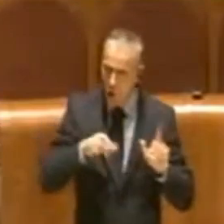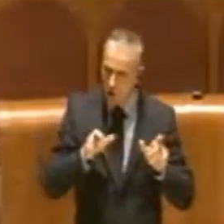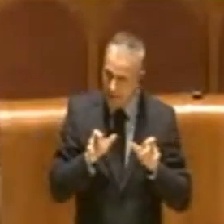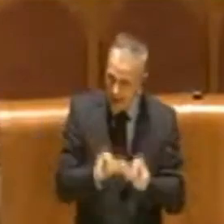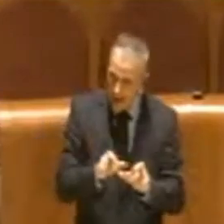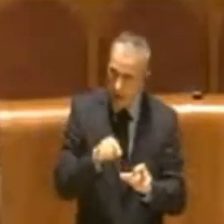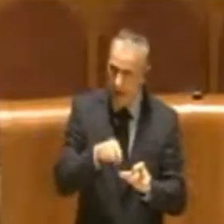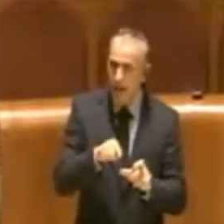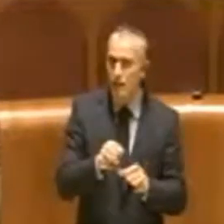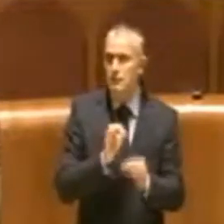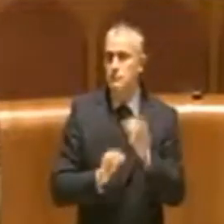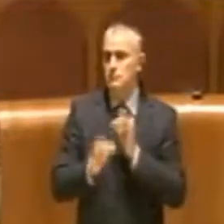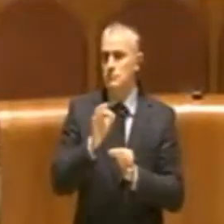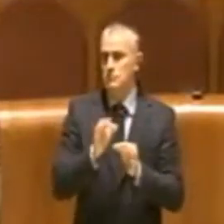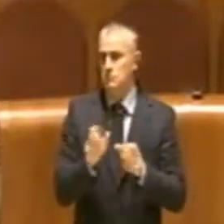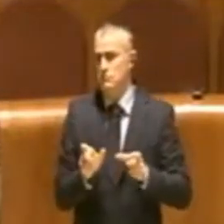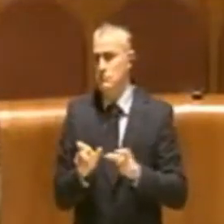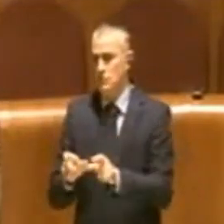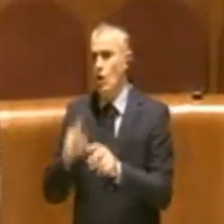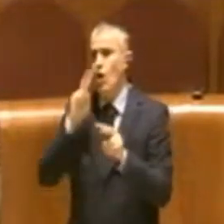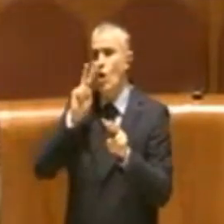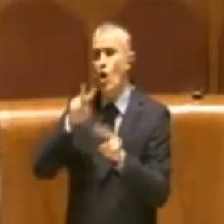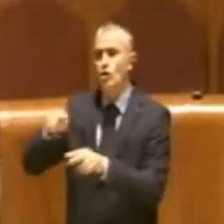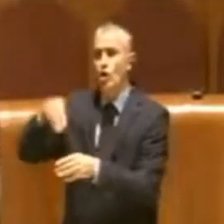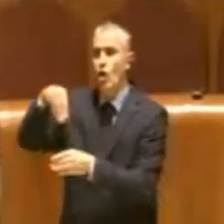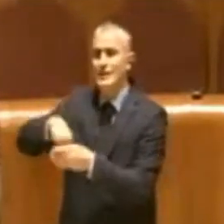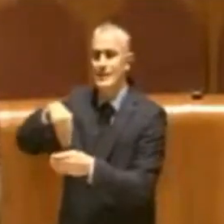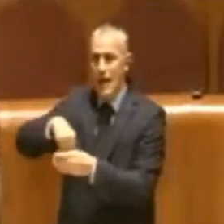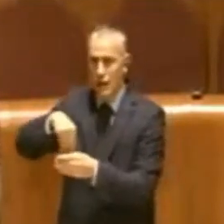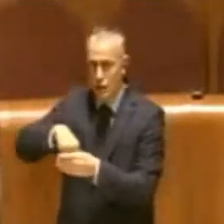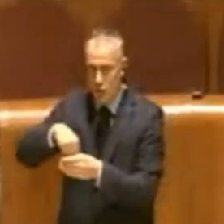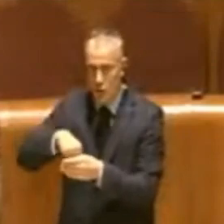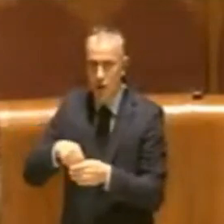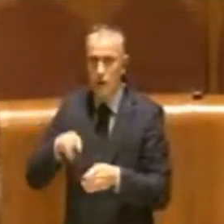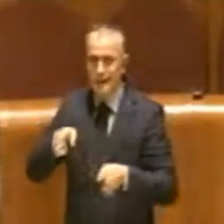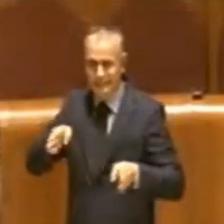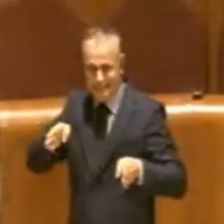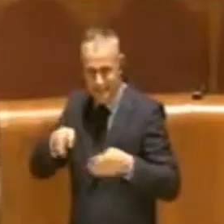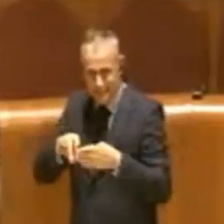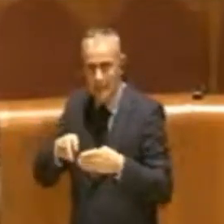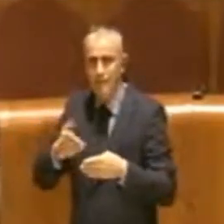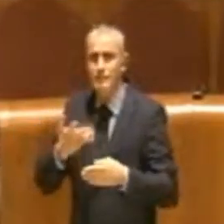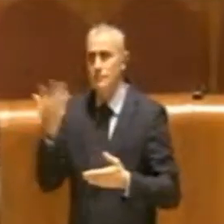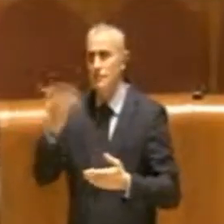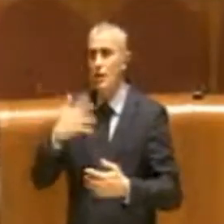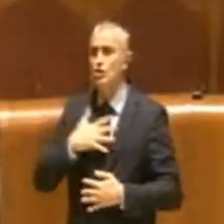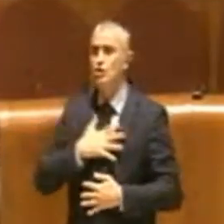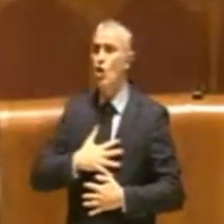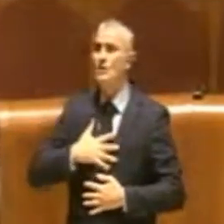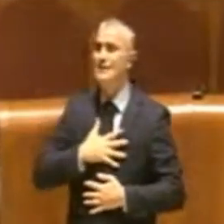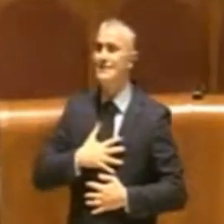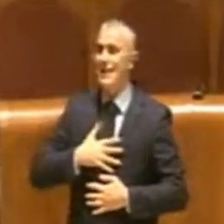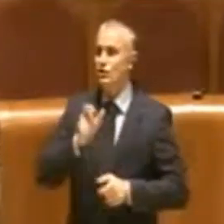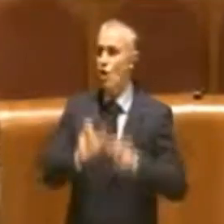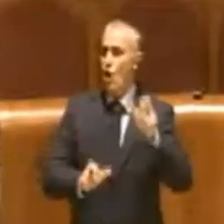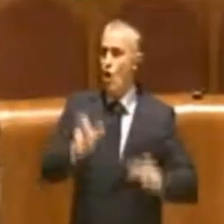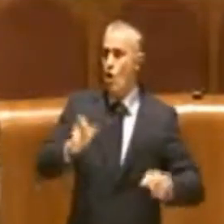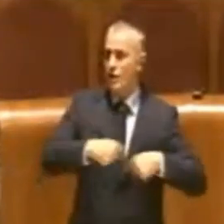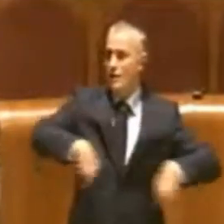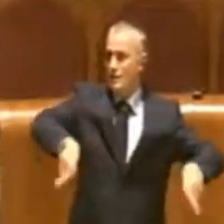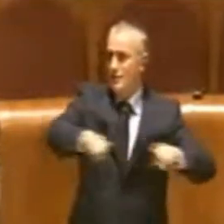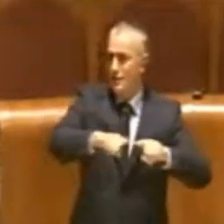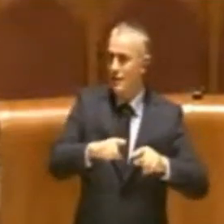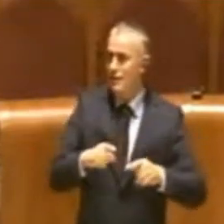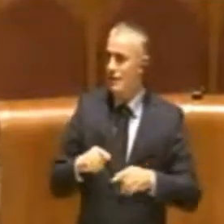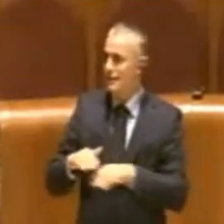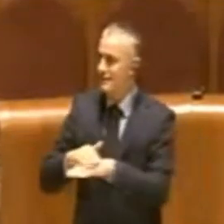che disciplina il tema dei controlli interni, in particolare della soddisfazione degli utenti e dei cittadini